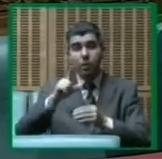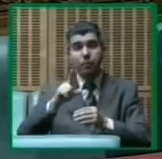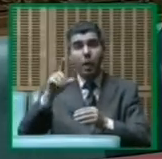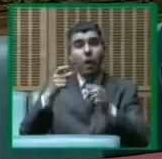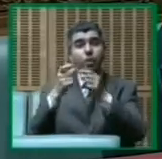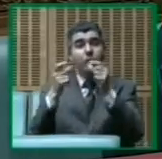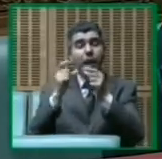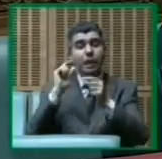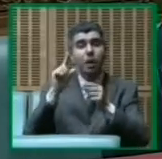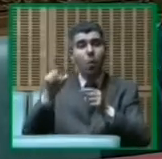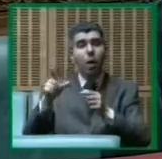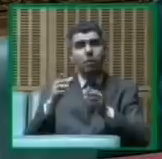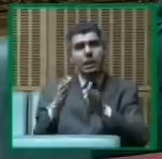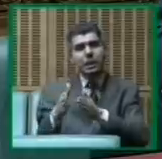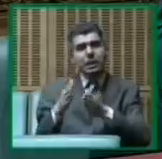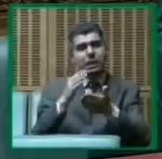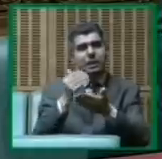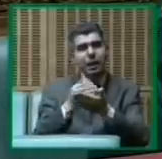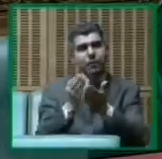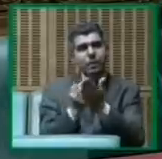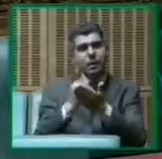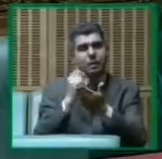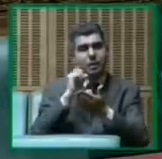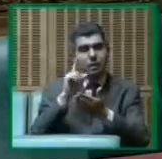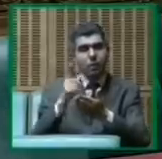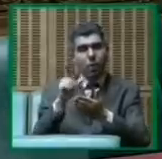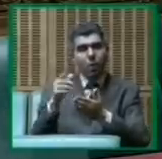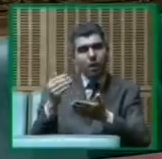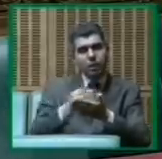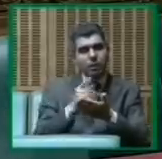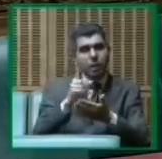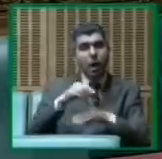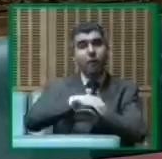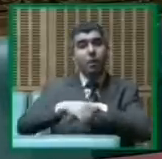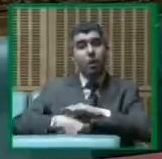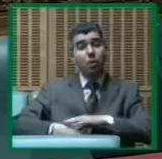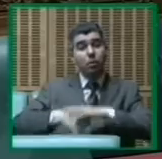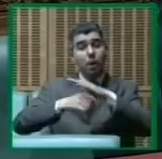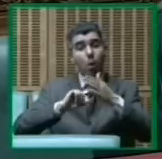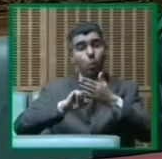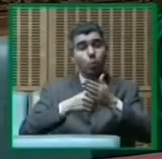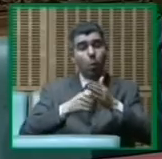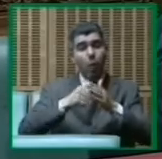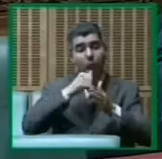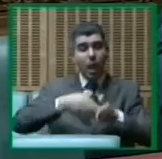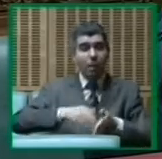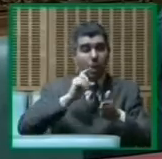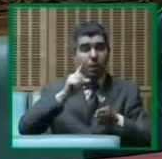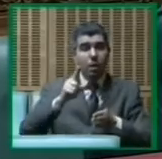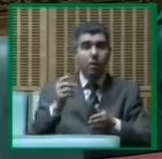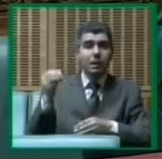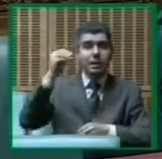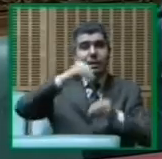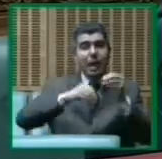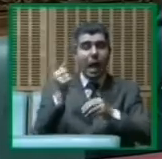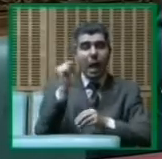فون ترافو واحد لابارتي، بالنسبه للونيب كاين لينديهاش كيساهم ب 700 درهم، هما دابا اليوم بغاو يتفقوا